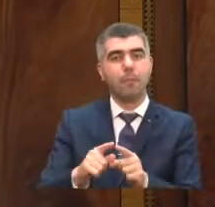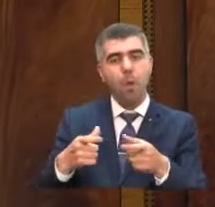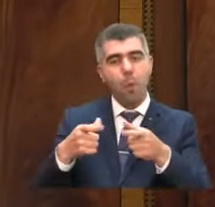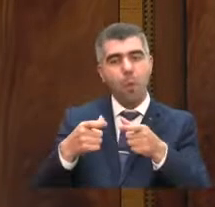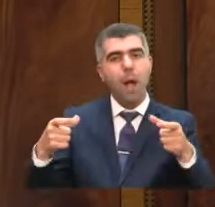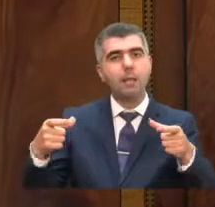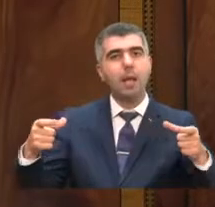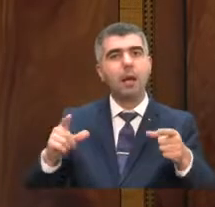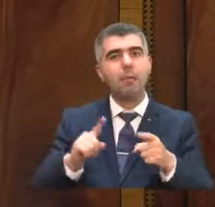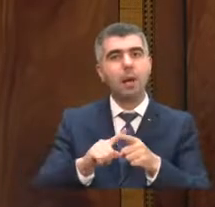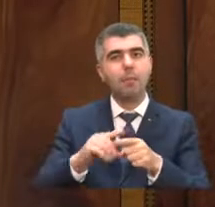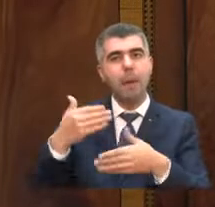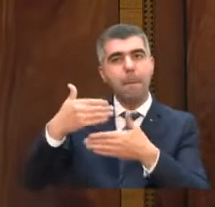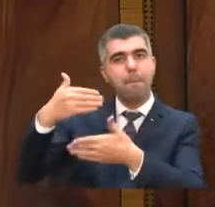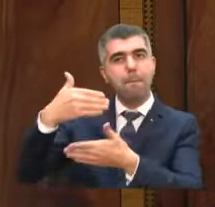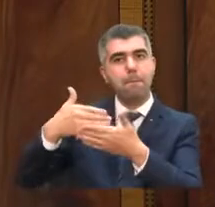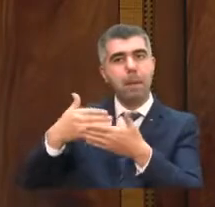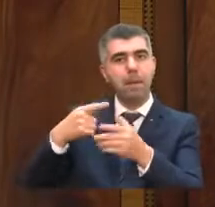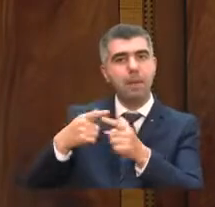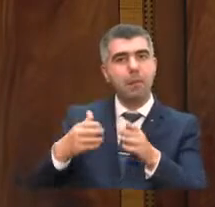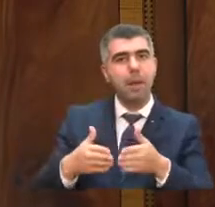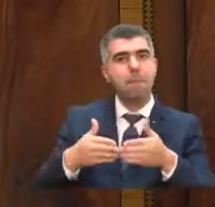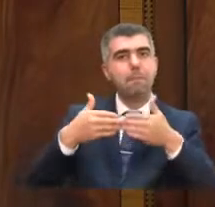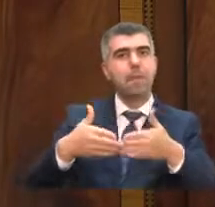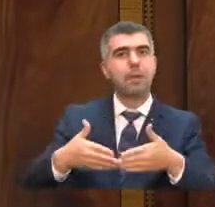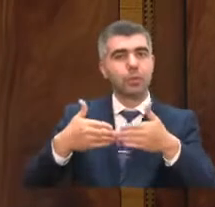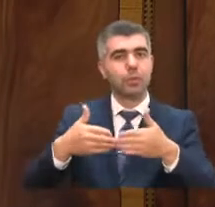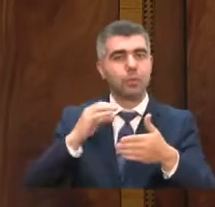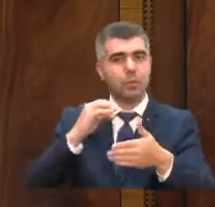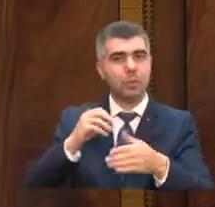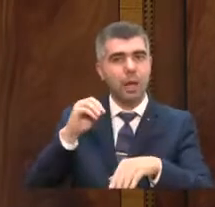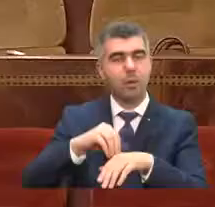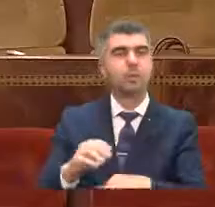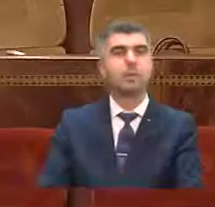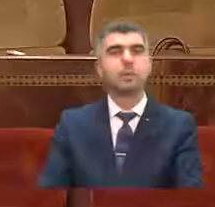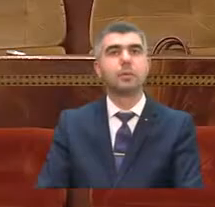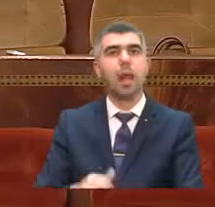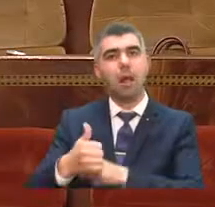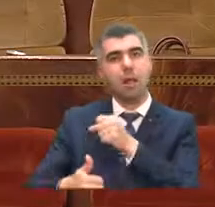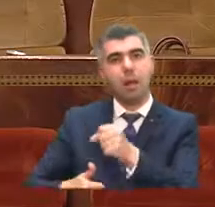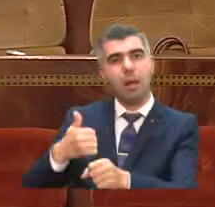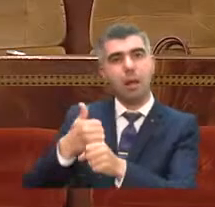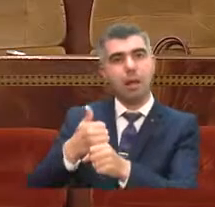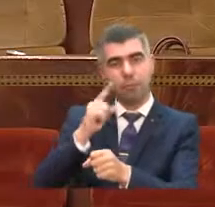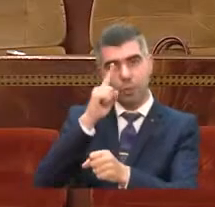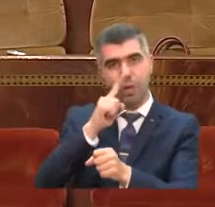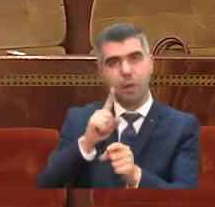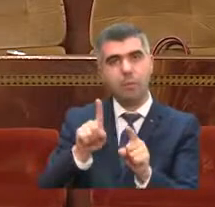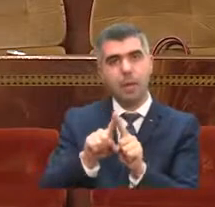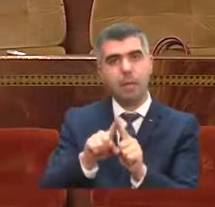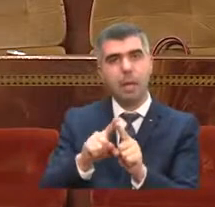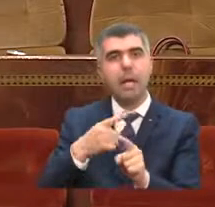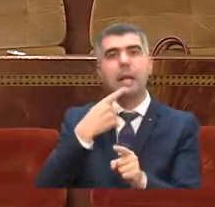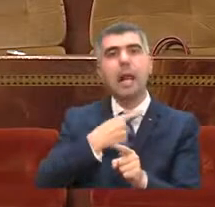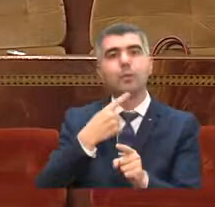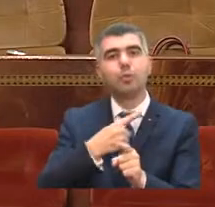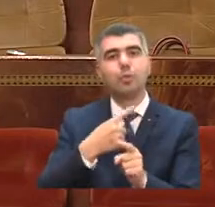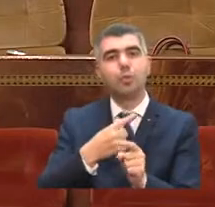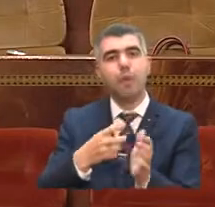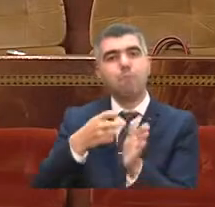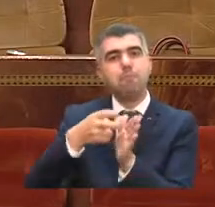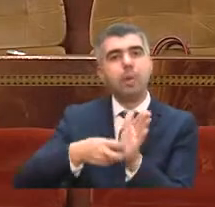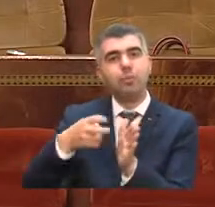ديال الدرهم السنه المقبله، توسعه الميناء ديال الجبهه كذلك السنه المقبله، الربط السكاكي لميناء الناظور غرب المتوسط السنه